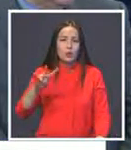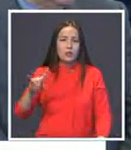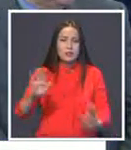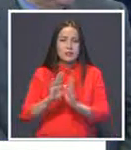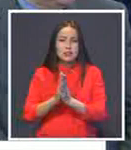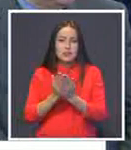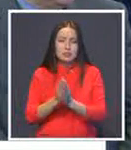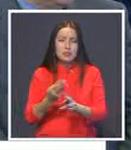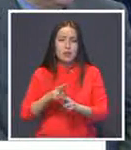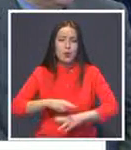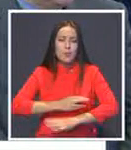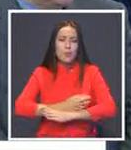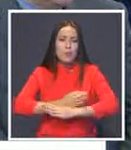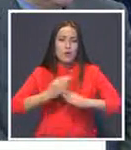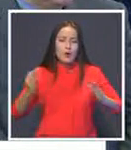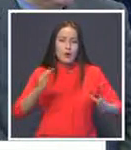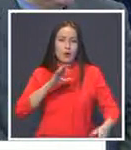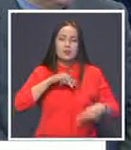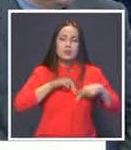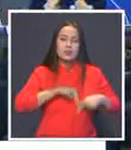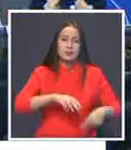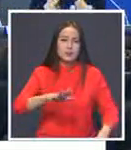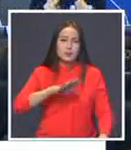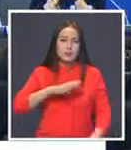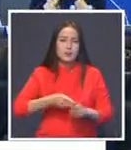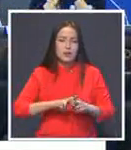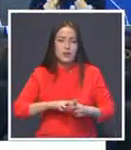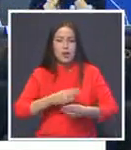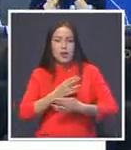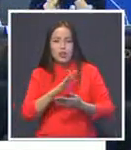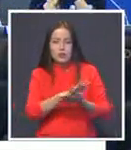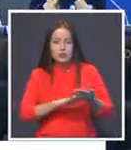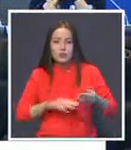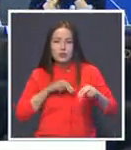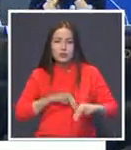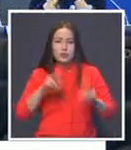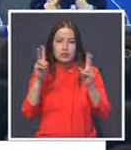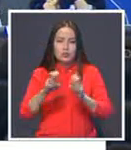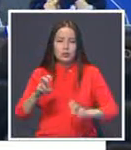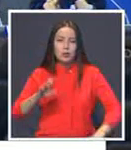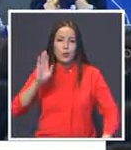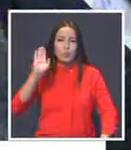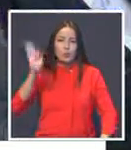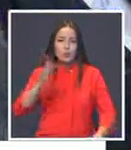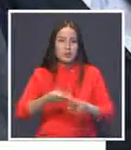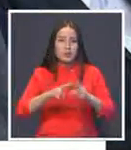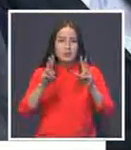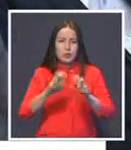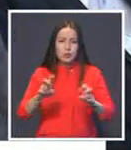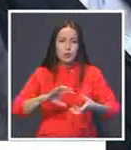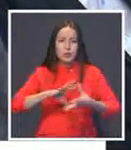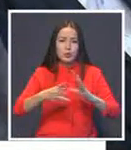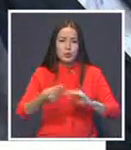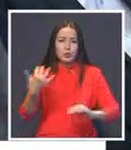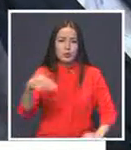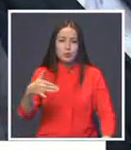бойлайды. Сондықтан қабырғалы қаламгердің еңбектері әлі де зерттеле бермек. Қазір заңғар жазушының шығармалары туралы зерттеулер 50 томнан